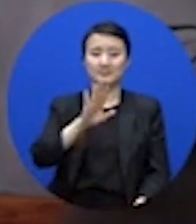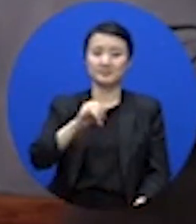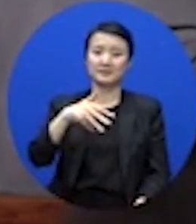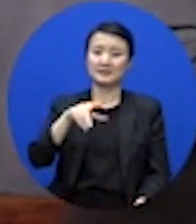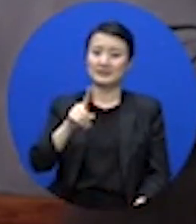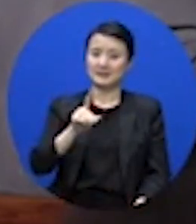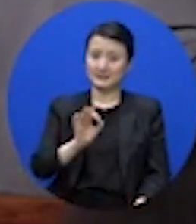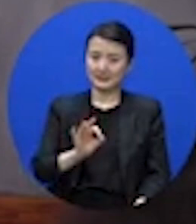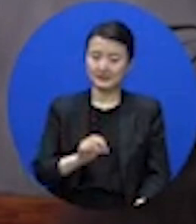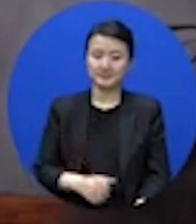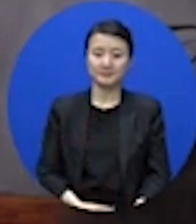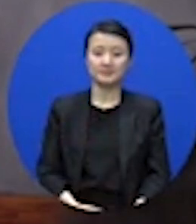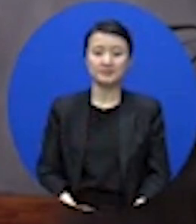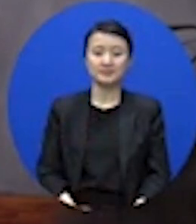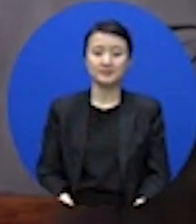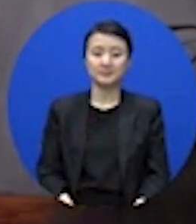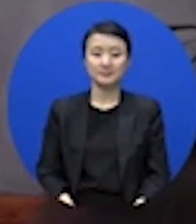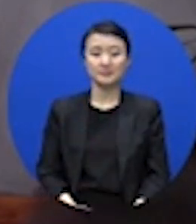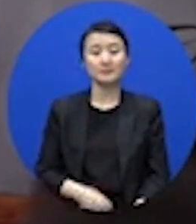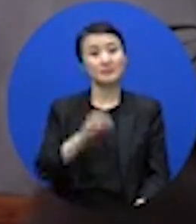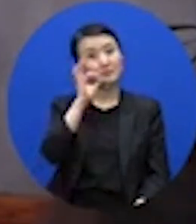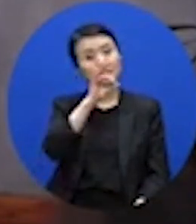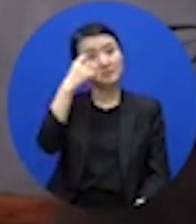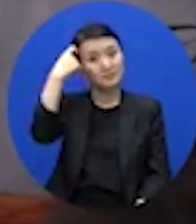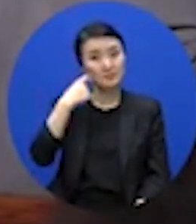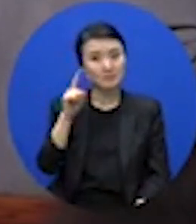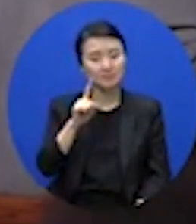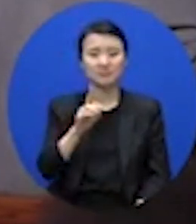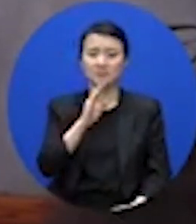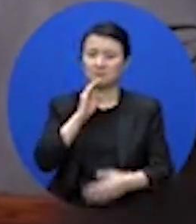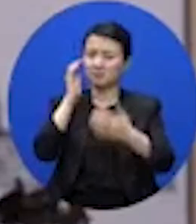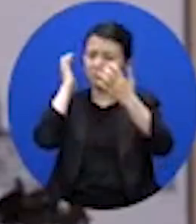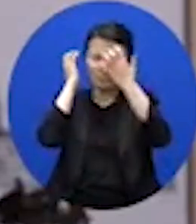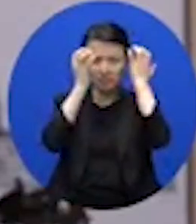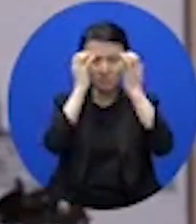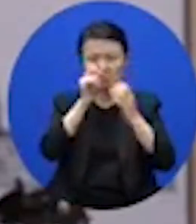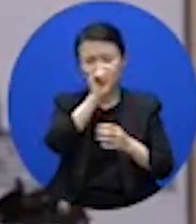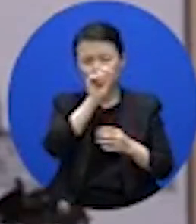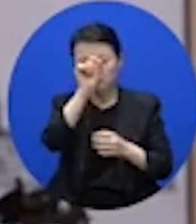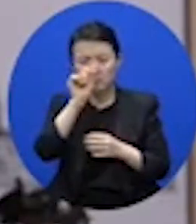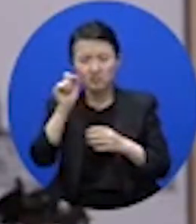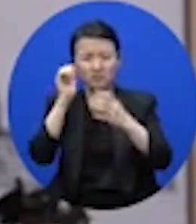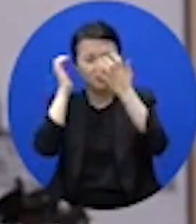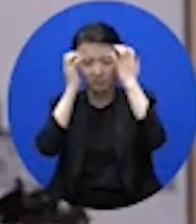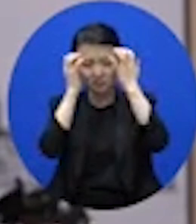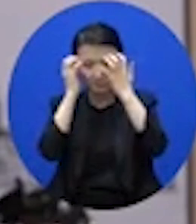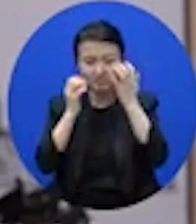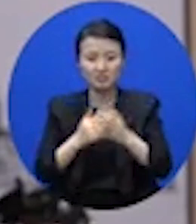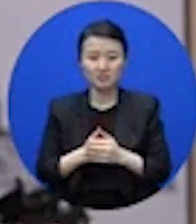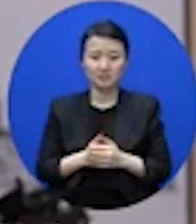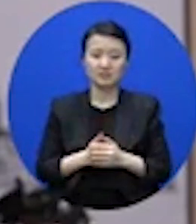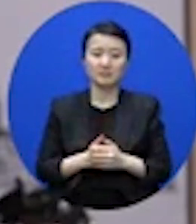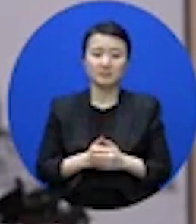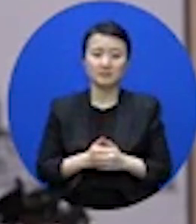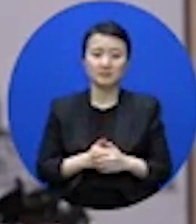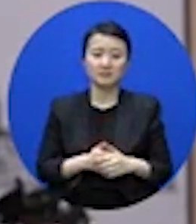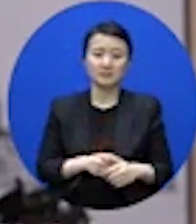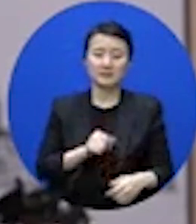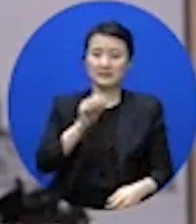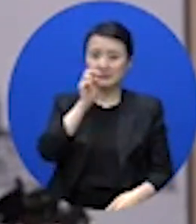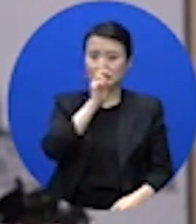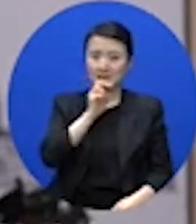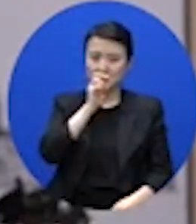자, 악보를 보시면 어때요? 되게 복잡하죠? 이때는 음악을 음을 써서 굉장히